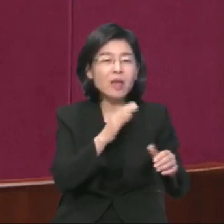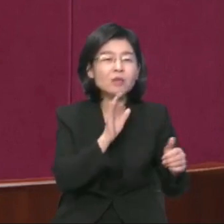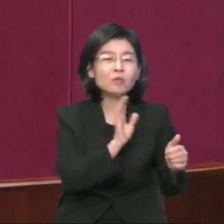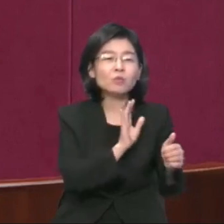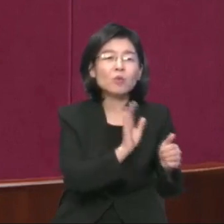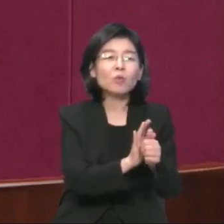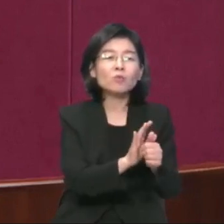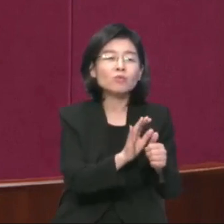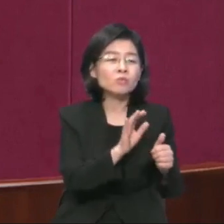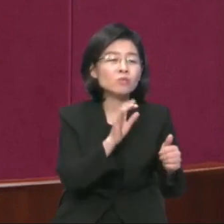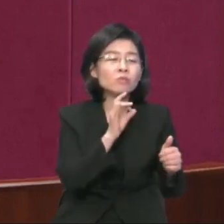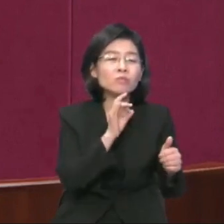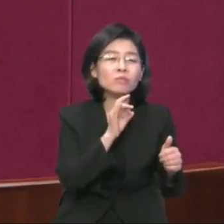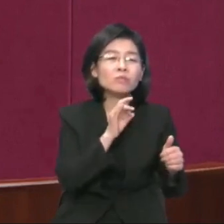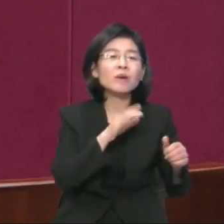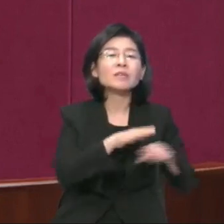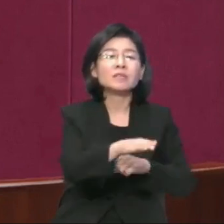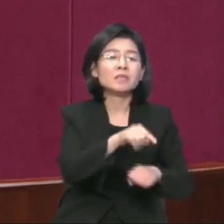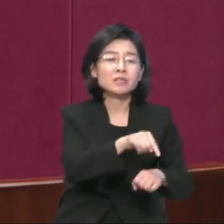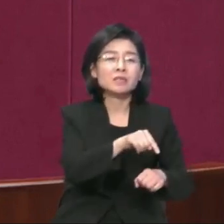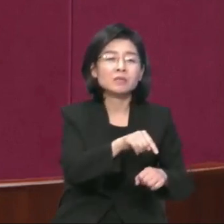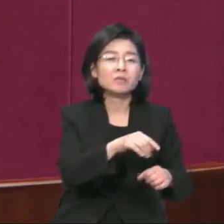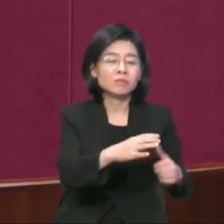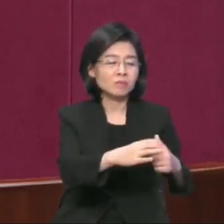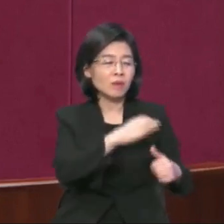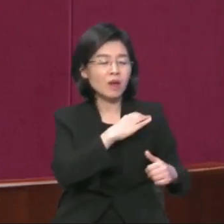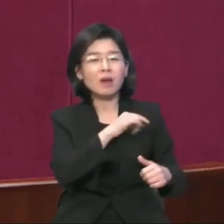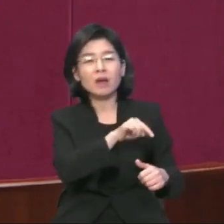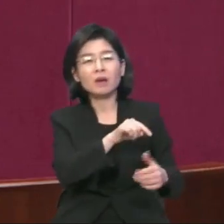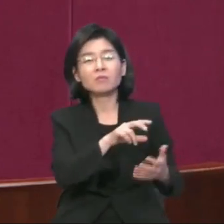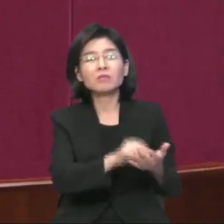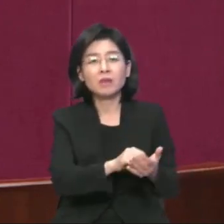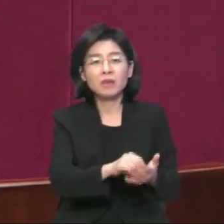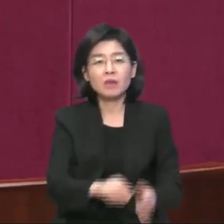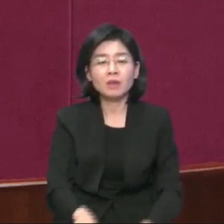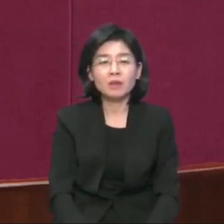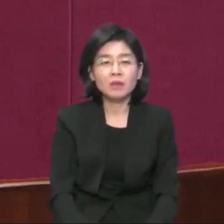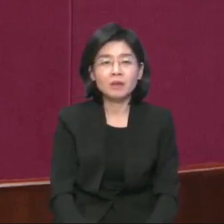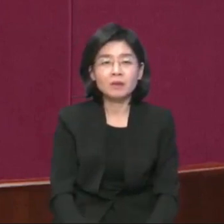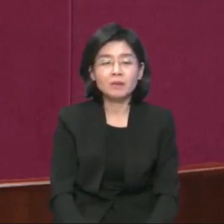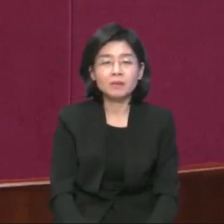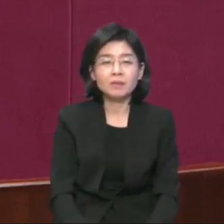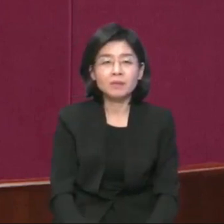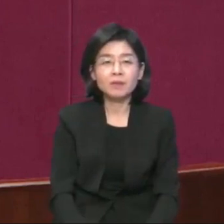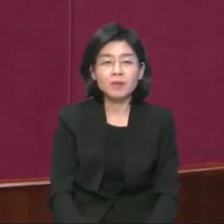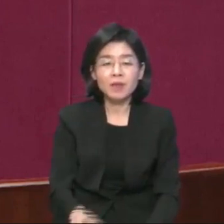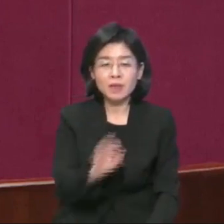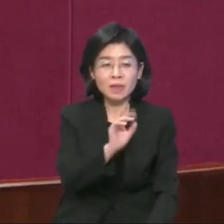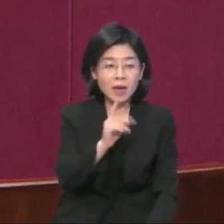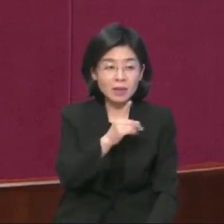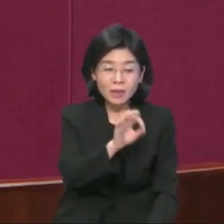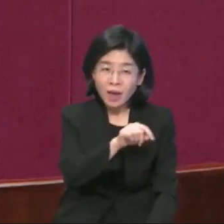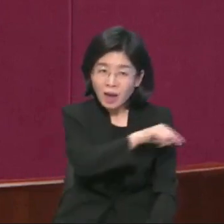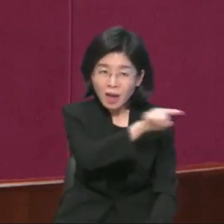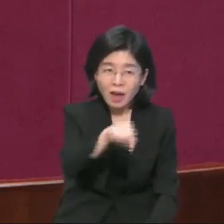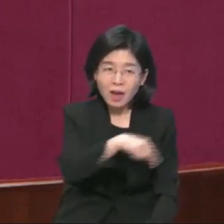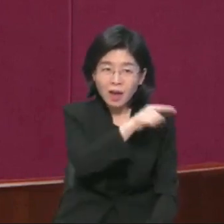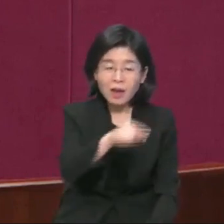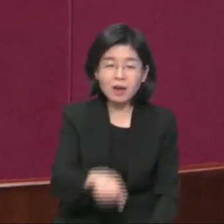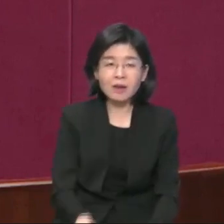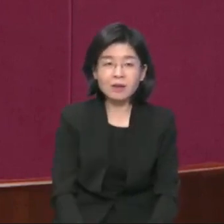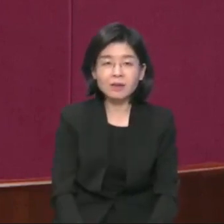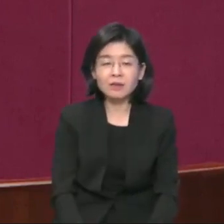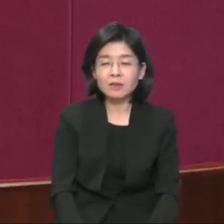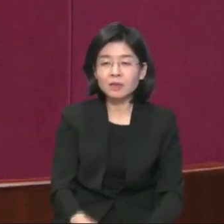그리고 이번 대정부 질문을 위한 제1야당 전략이 프레임 씌우기라고 들었습니다.